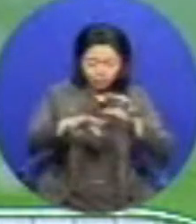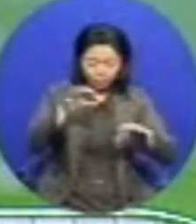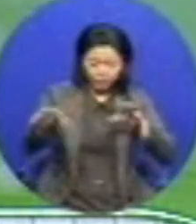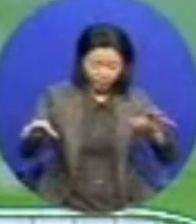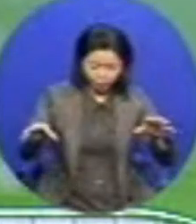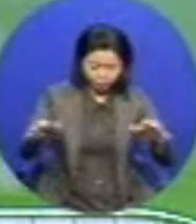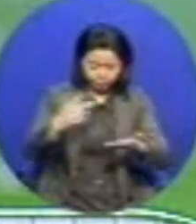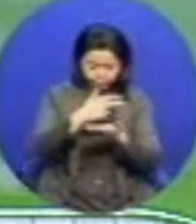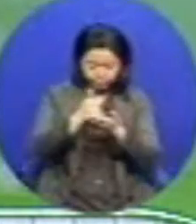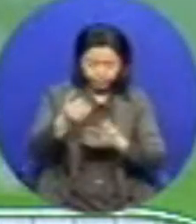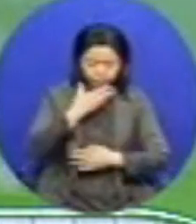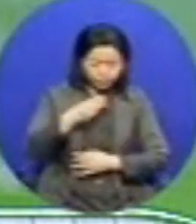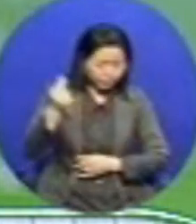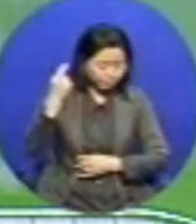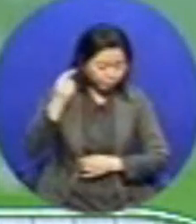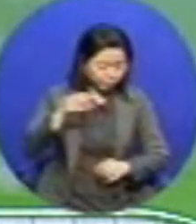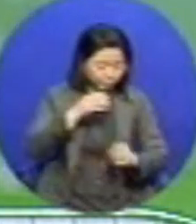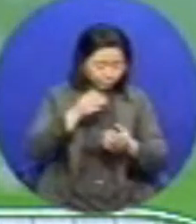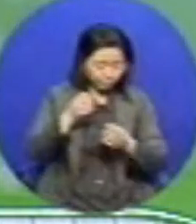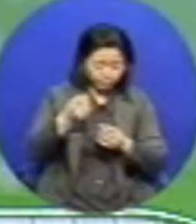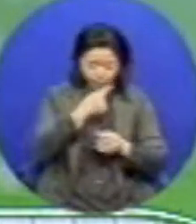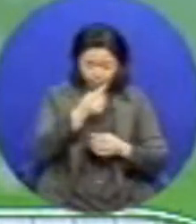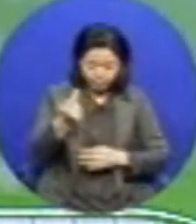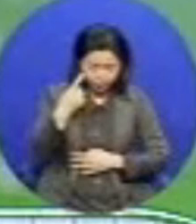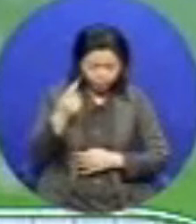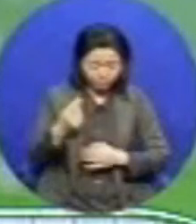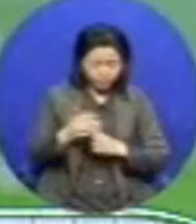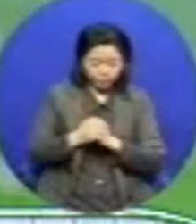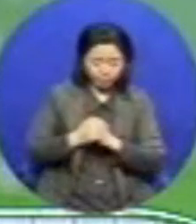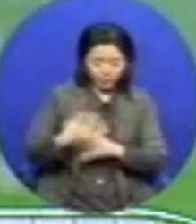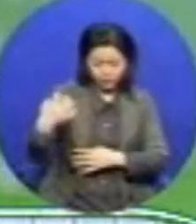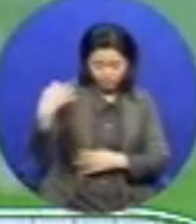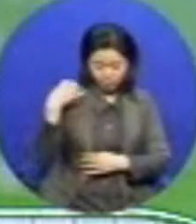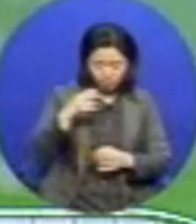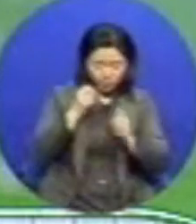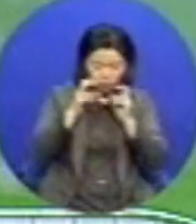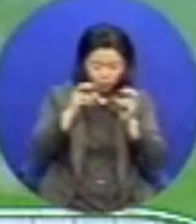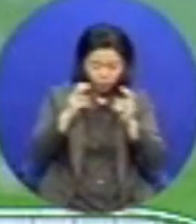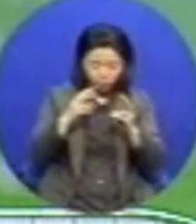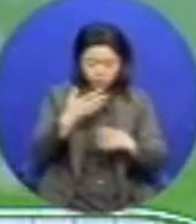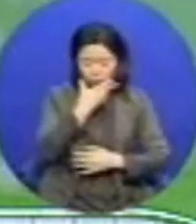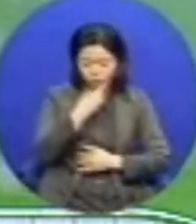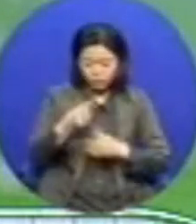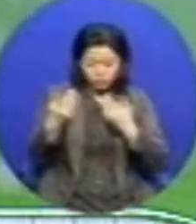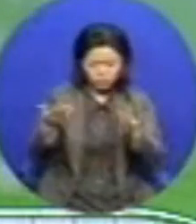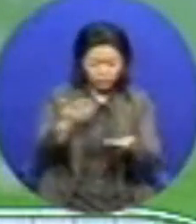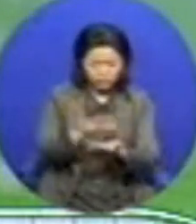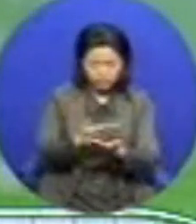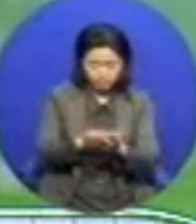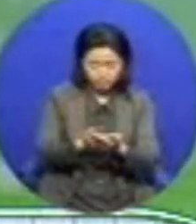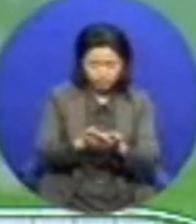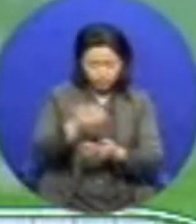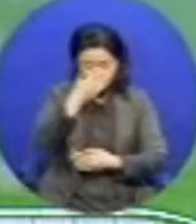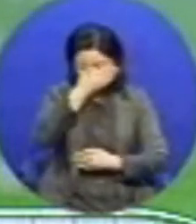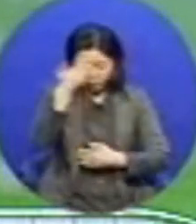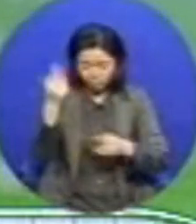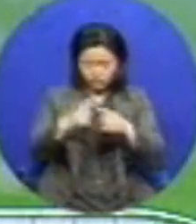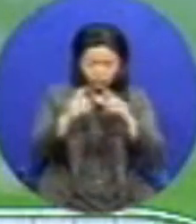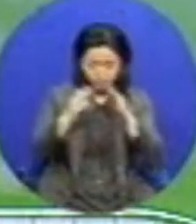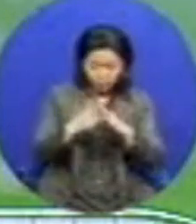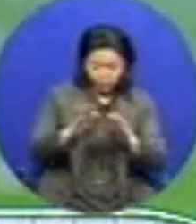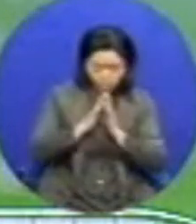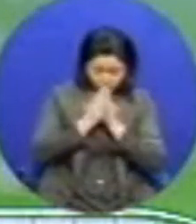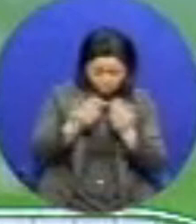열방의 주의 복음을 증거하는 주 의 사명을 감당 안 선교사님들을 축복해 주소서 젊은이교회 본교에